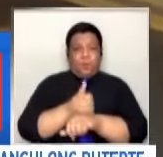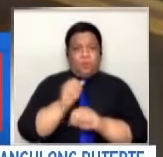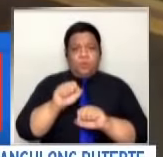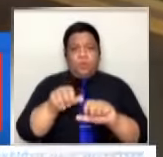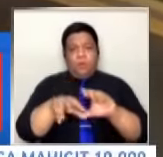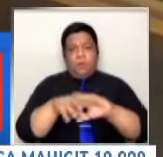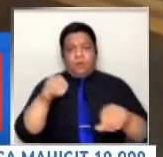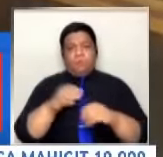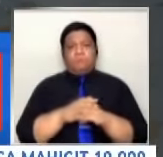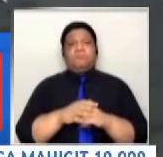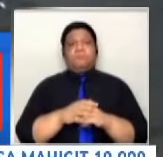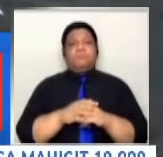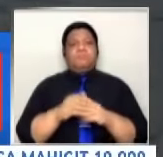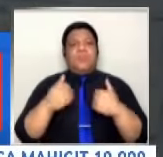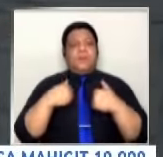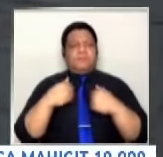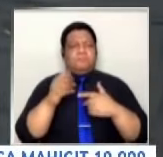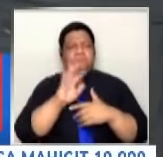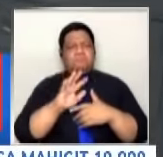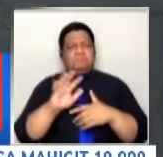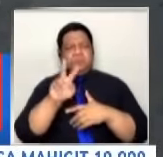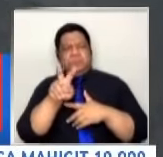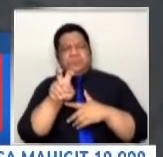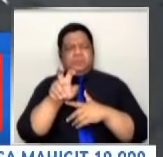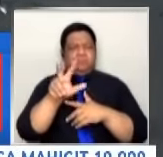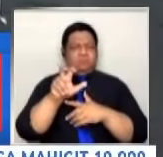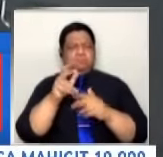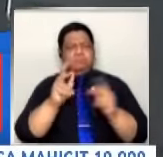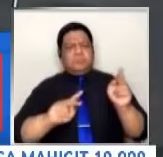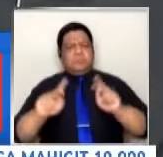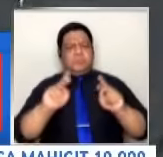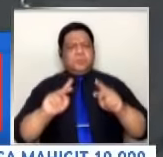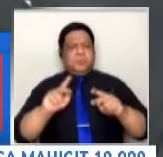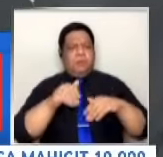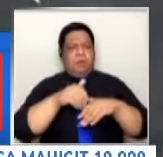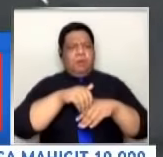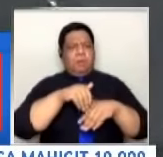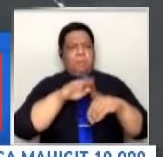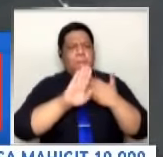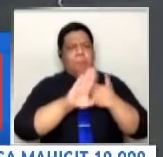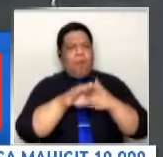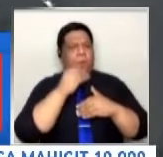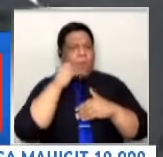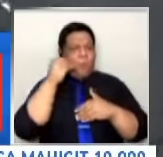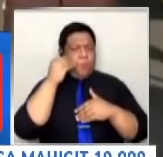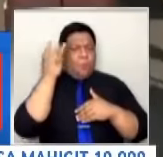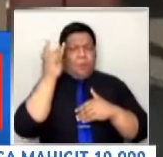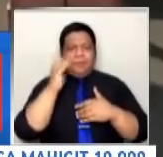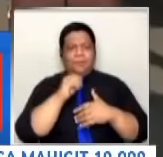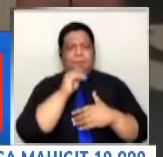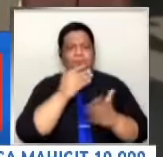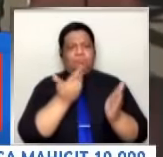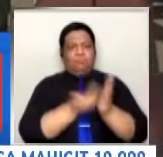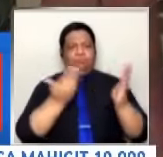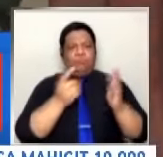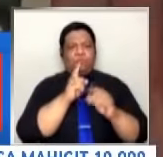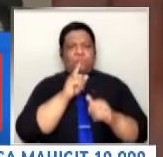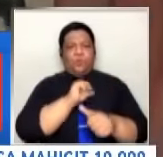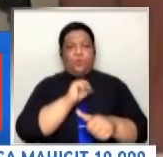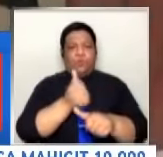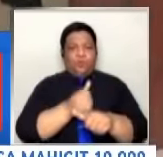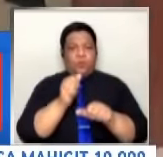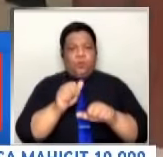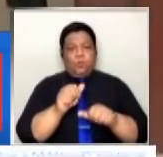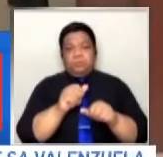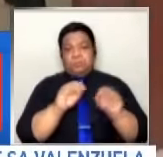natin ang pinapalik dahil nga po sa hindi maipakita na proof na sila po ay upper. Yung mga non-essential talaga ang pinapapalik din po. So